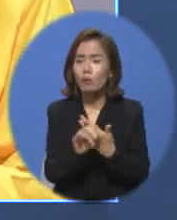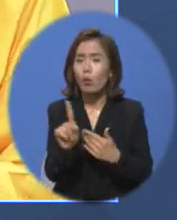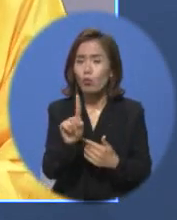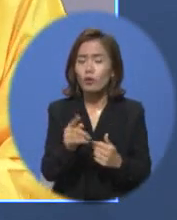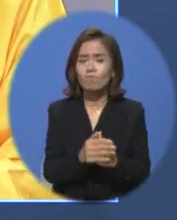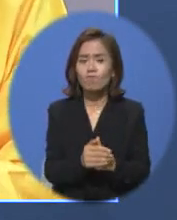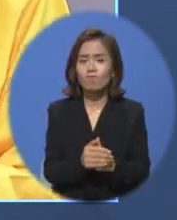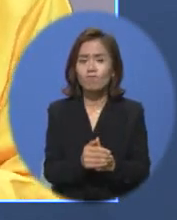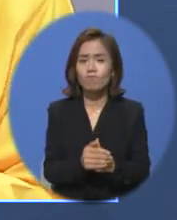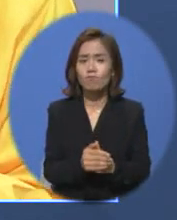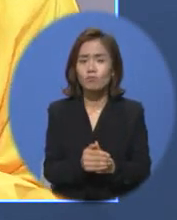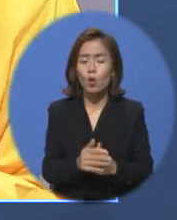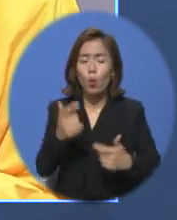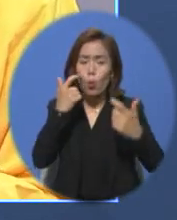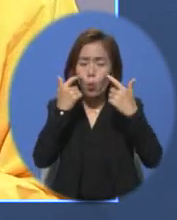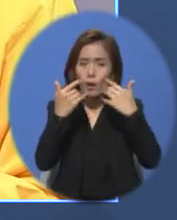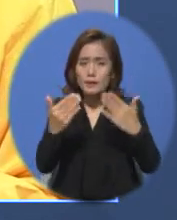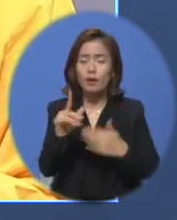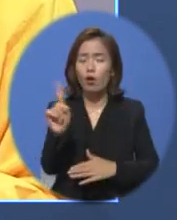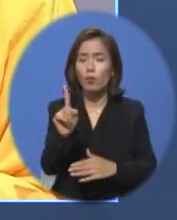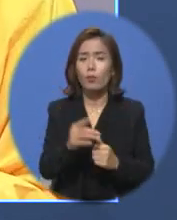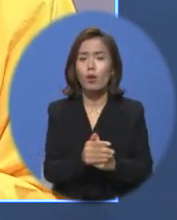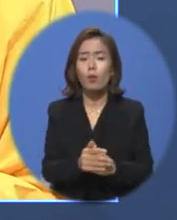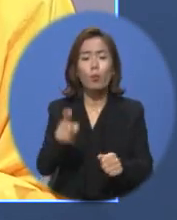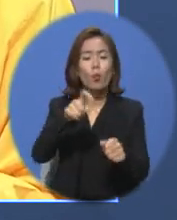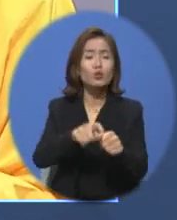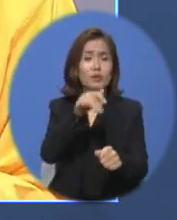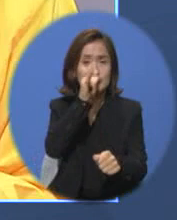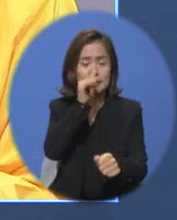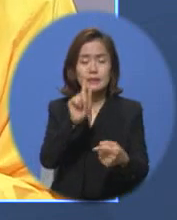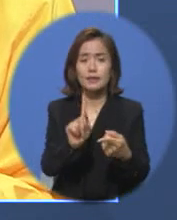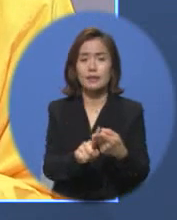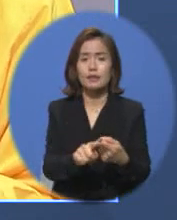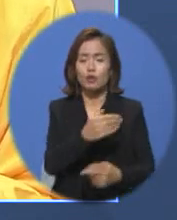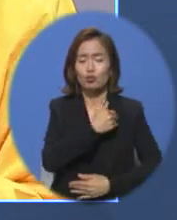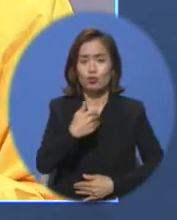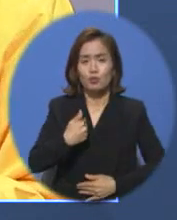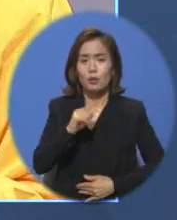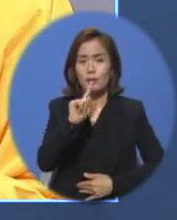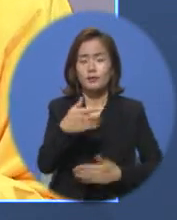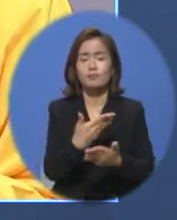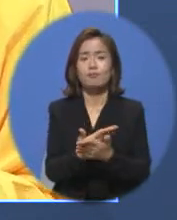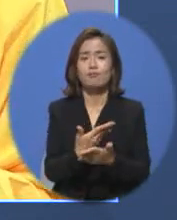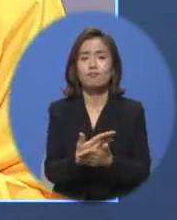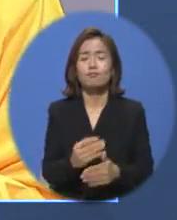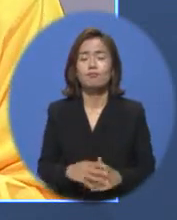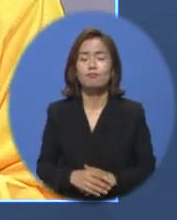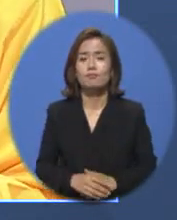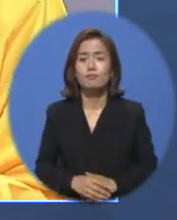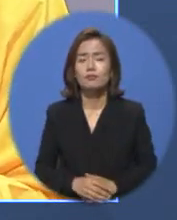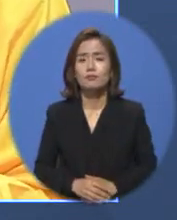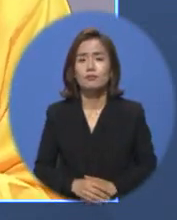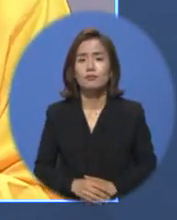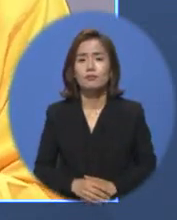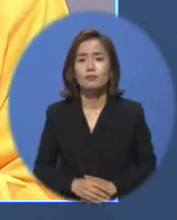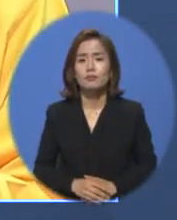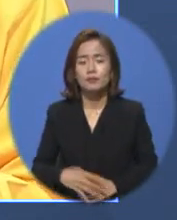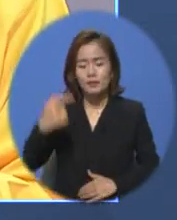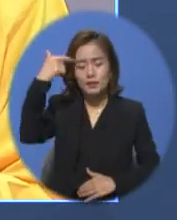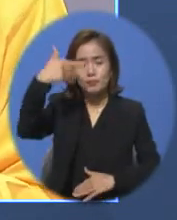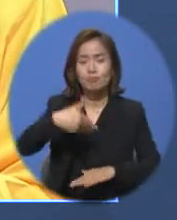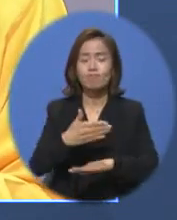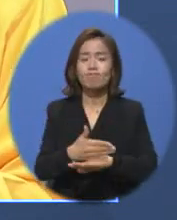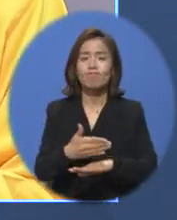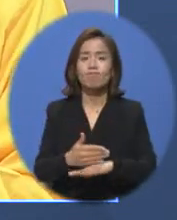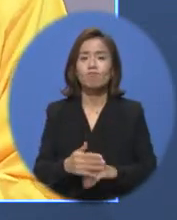반칙에는반칙으로대응해야한다는것을가르치려는의도인지 ,아니면 그렇게하는데에정당한규범적이유가있는지명확히설명해주시면감사하겠습니다. 예.질문